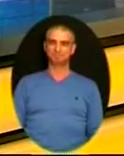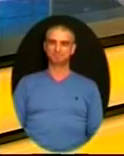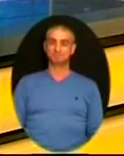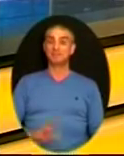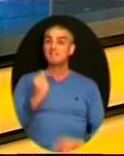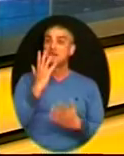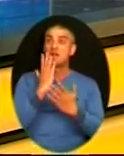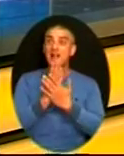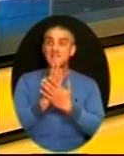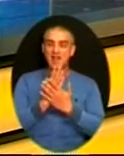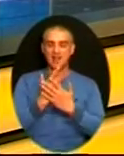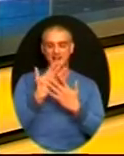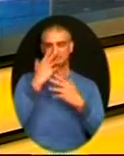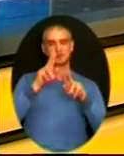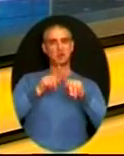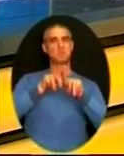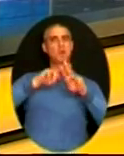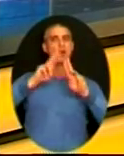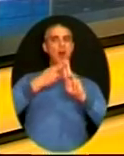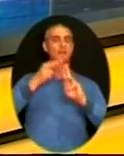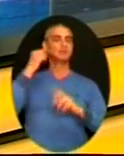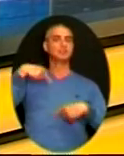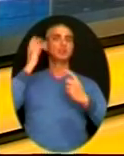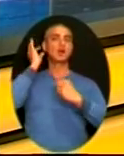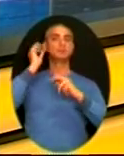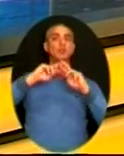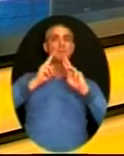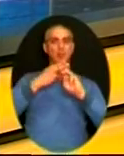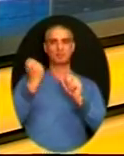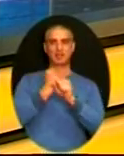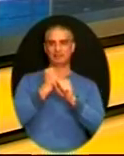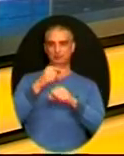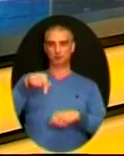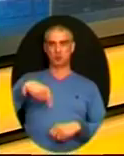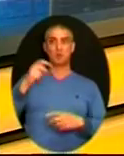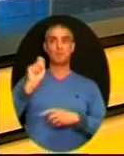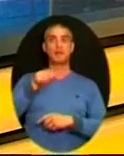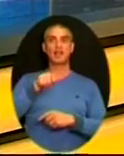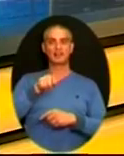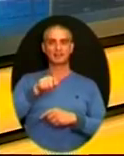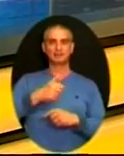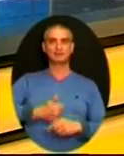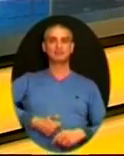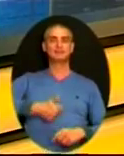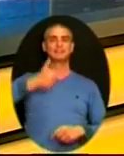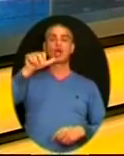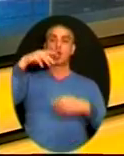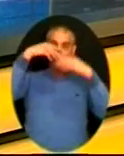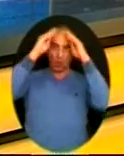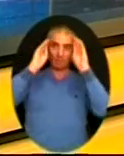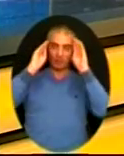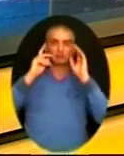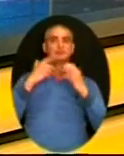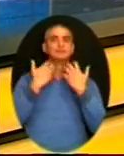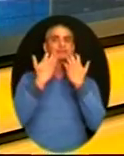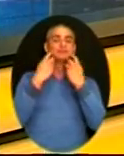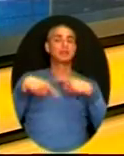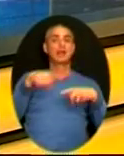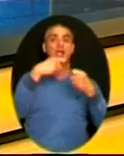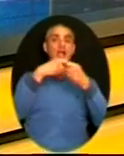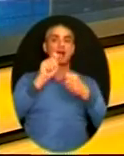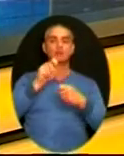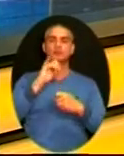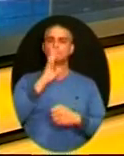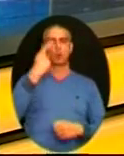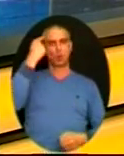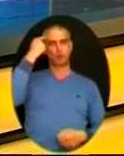ואם כבר אנחנו בניחוח בינלאומי, יום האישה הבינלאומי צויין השבוע בכנסת, השר אופיר אקוניס טרח להסביר לחברות הכנסת